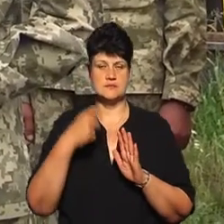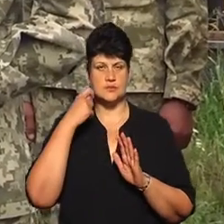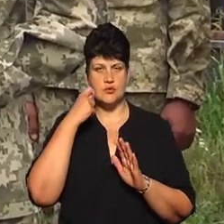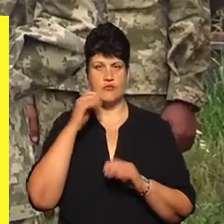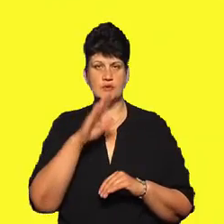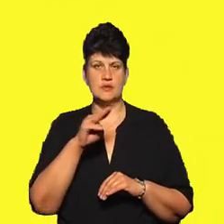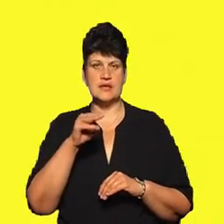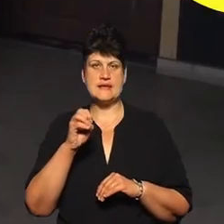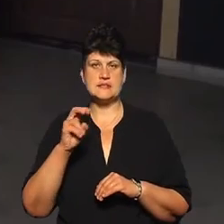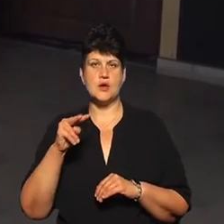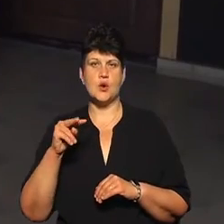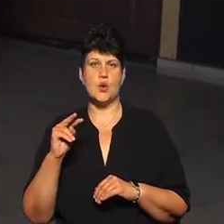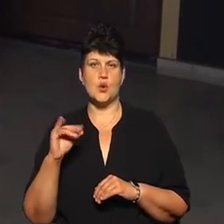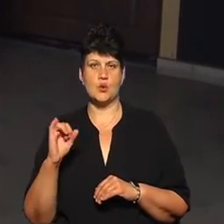Теслюком.